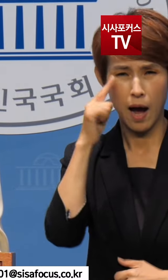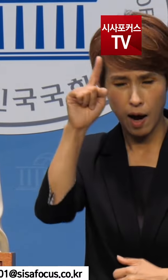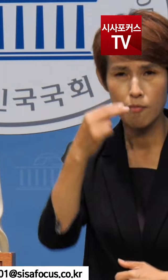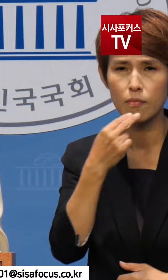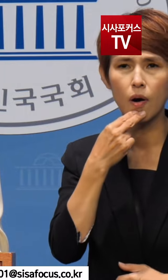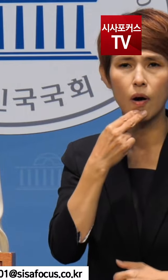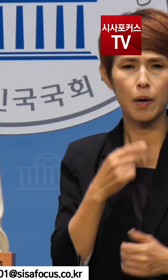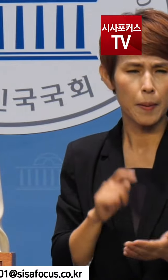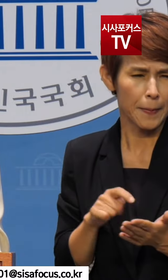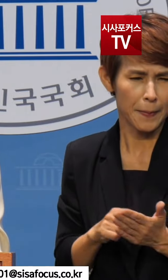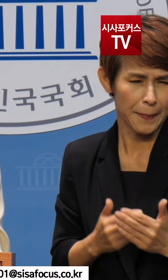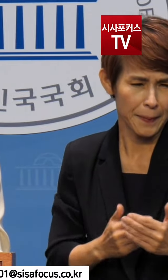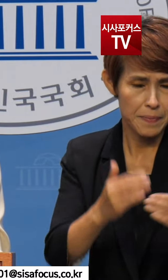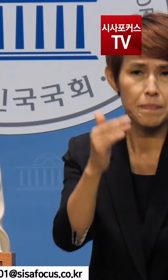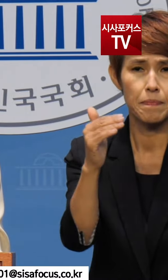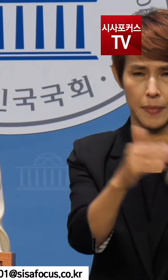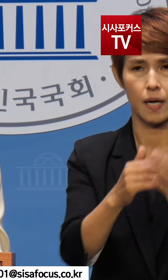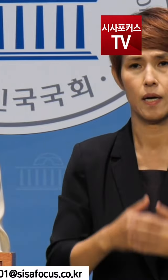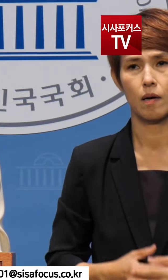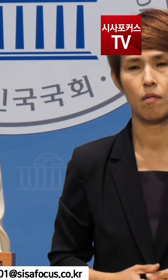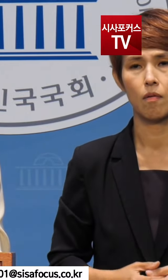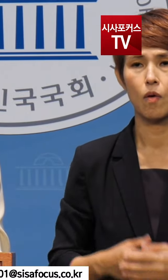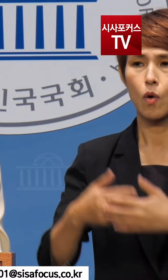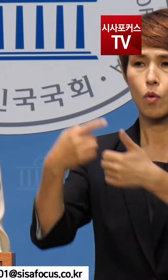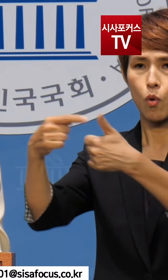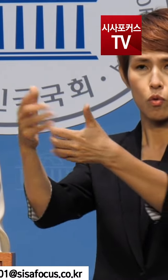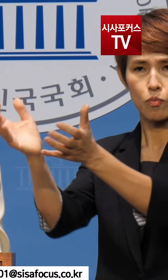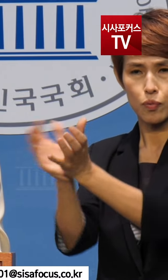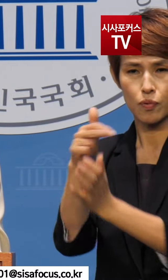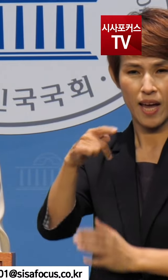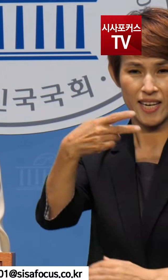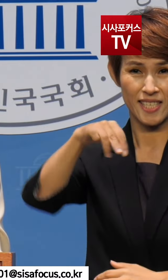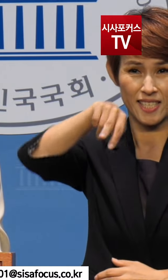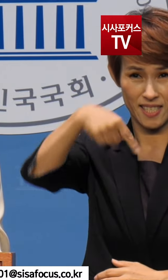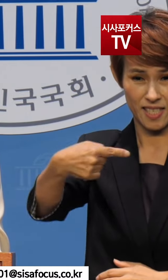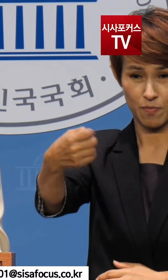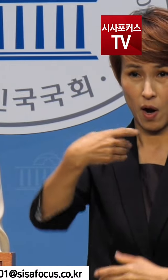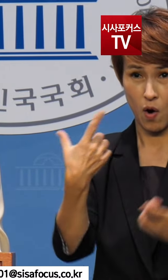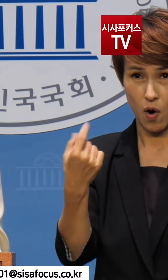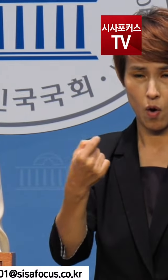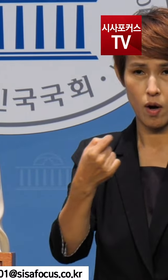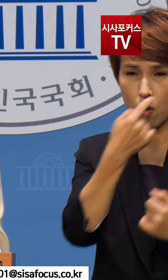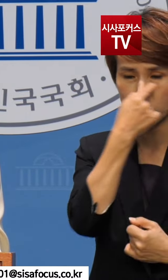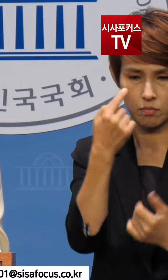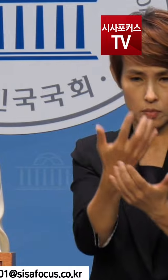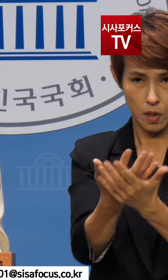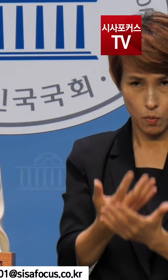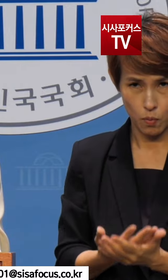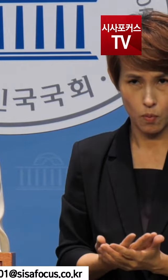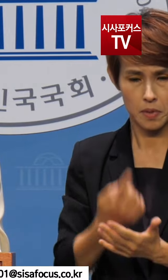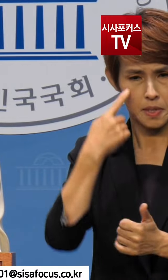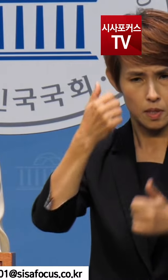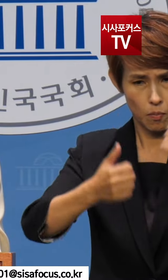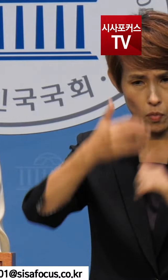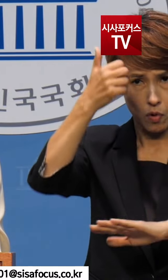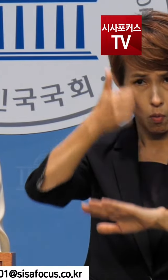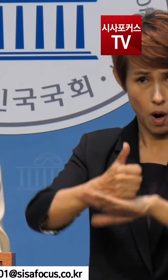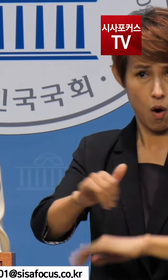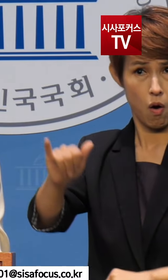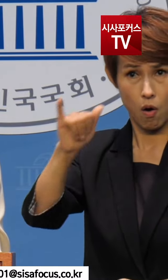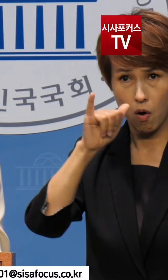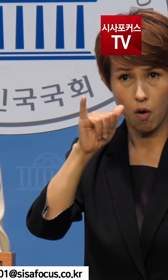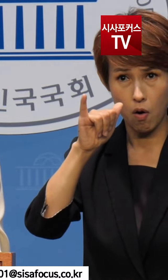졸속으로 추진했습니다. 만약에 교육부와 캐리스가 주장하는 대로 검증 자료나 검증 실험 결과가